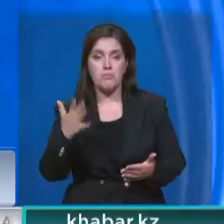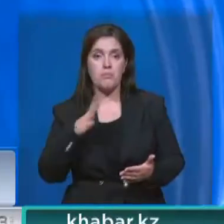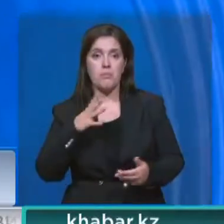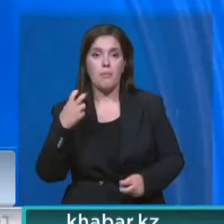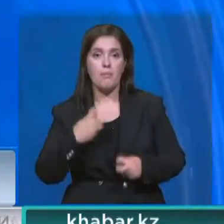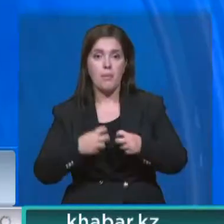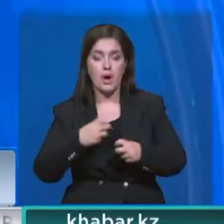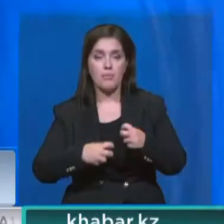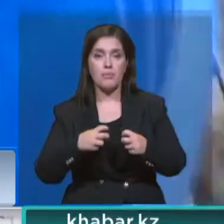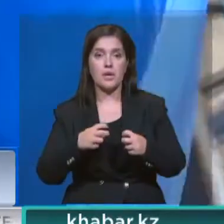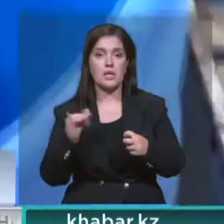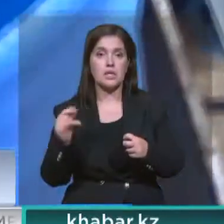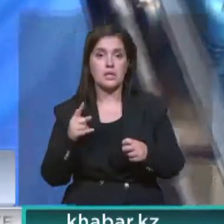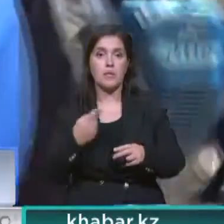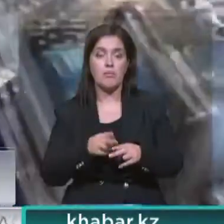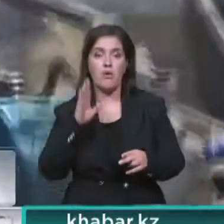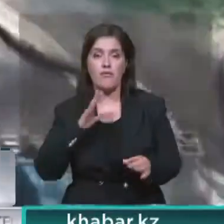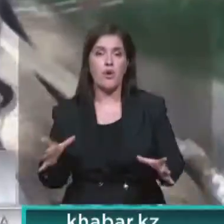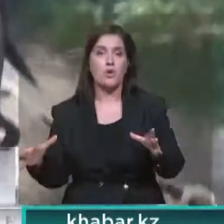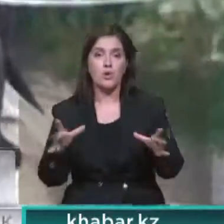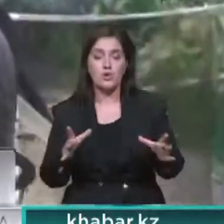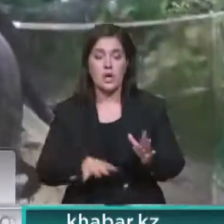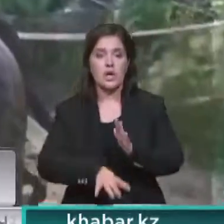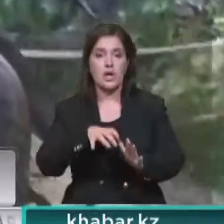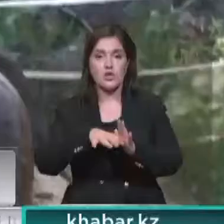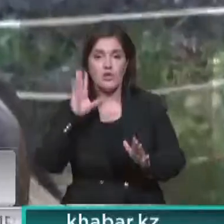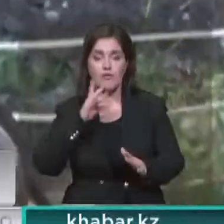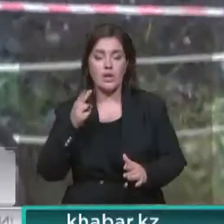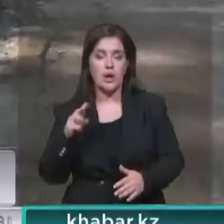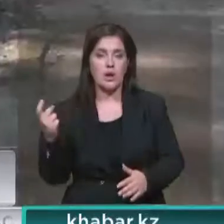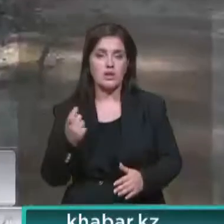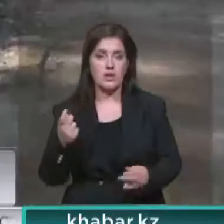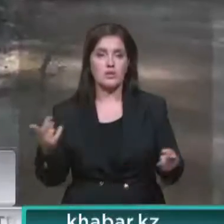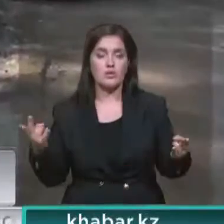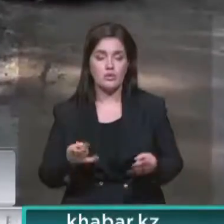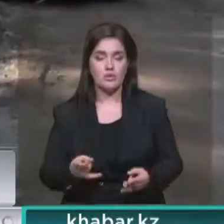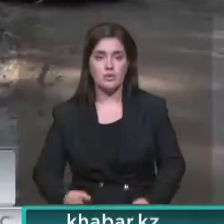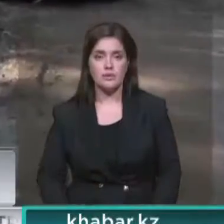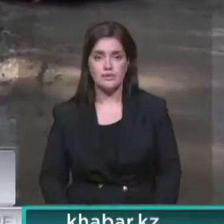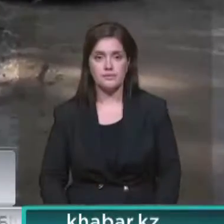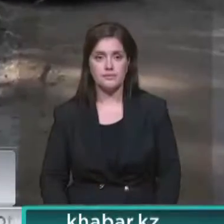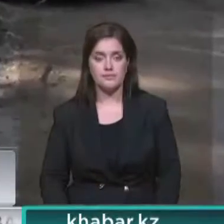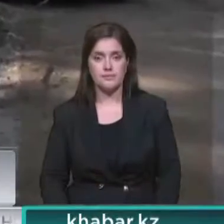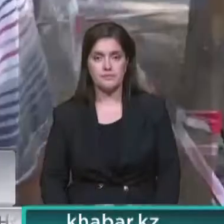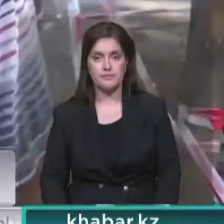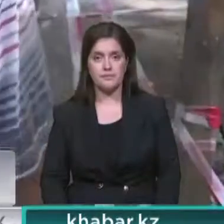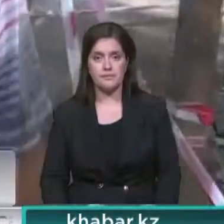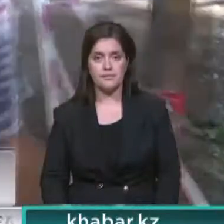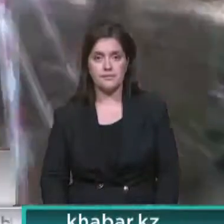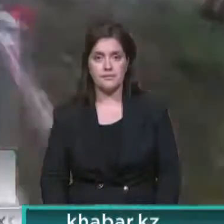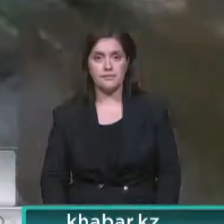Из образовавшейся огромной лужи люди качают воду для хозяйственных нужд. Дома мы берем по счетчику, а здесь